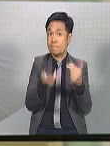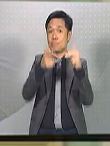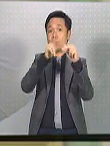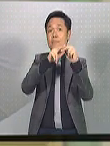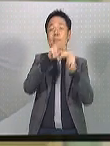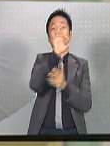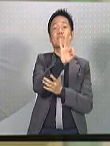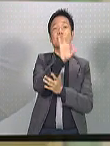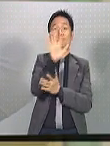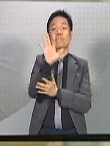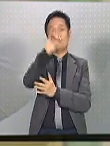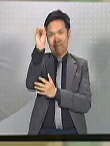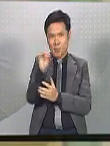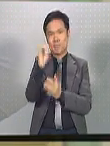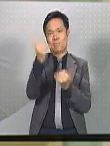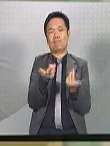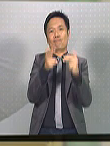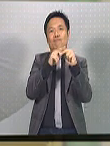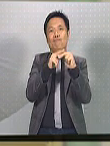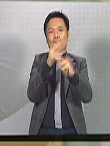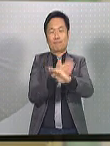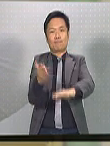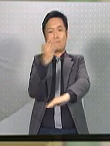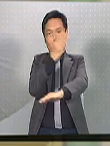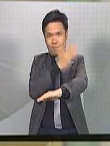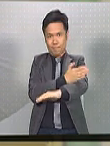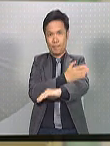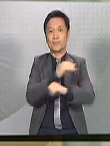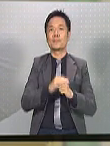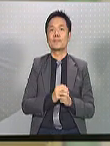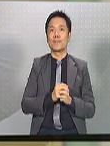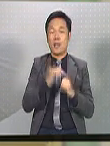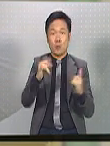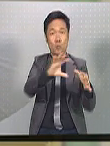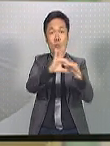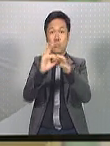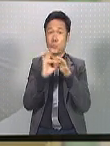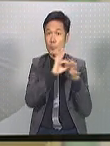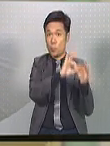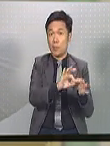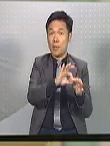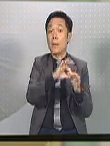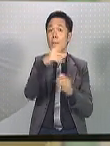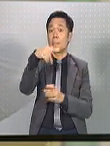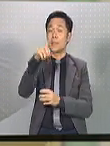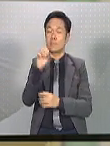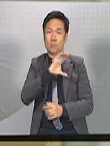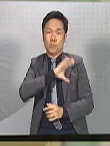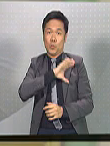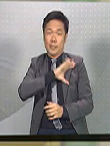kepada 95100 jadi hasil daripada kerjasama diantara Pyar